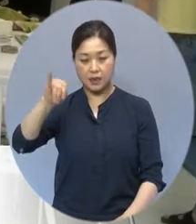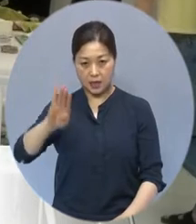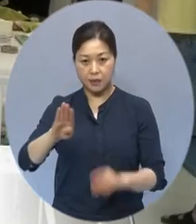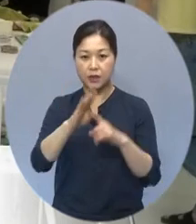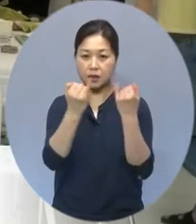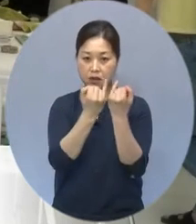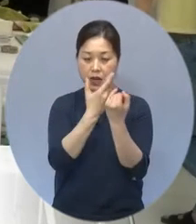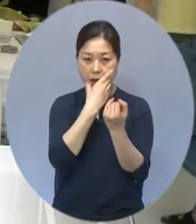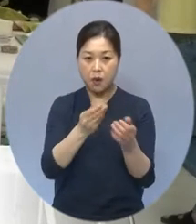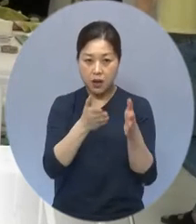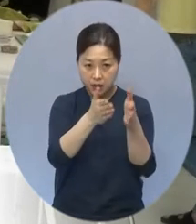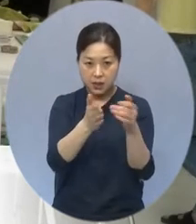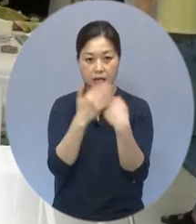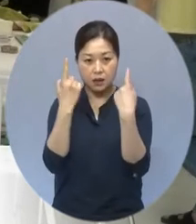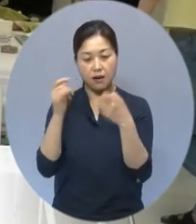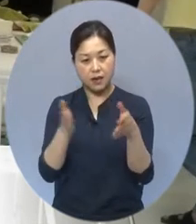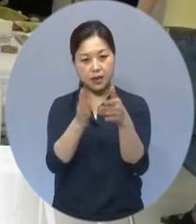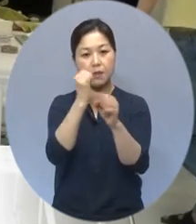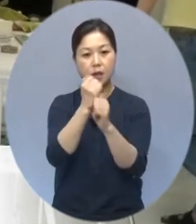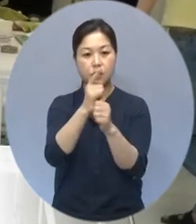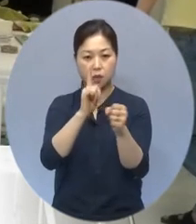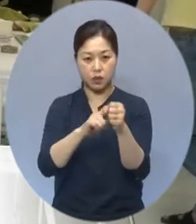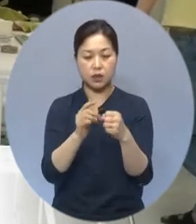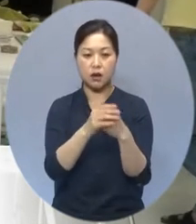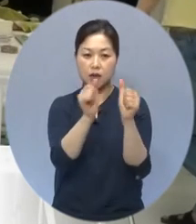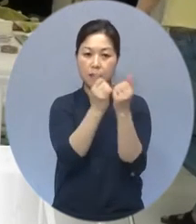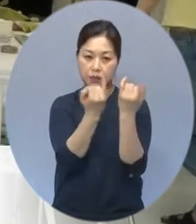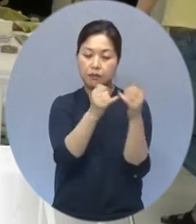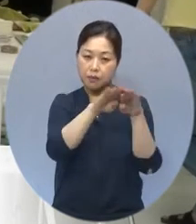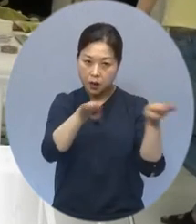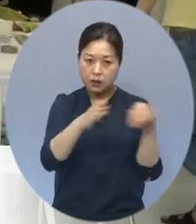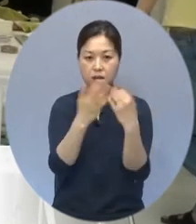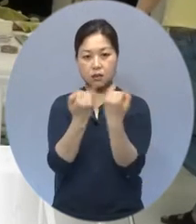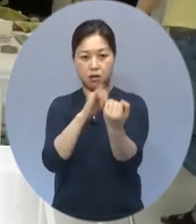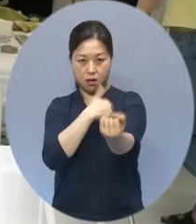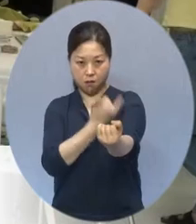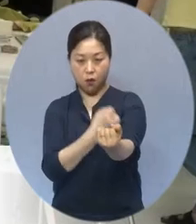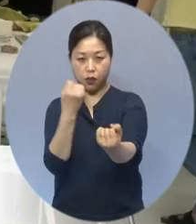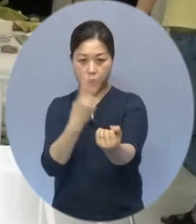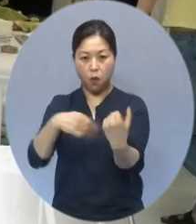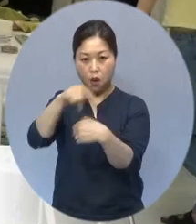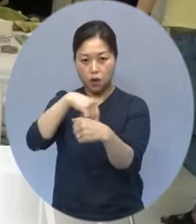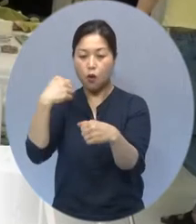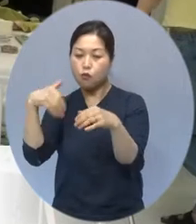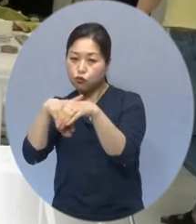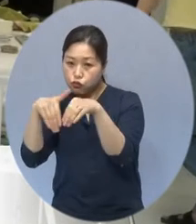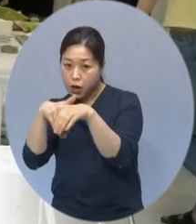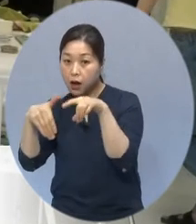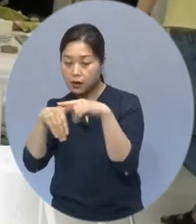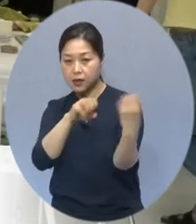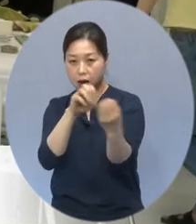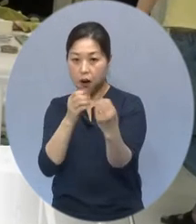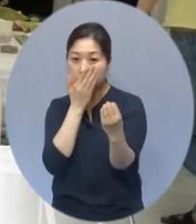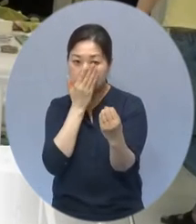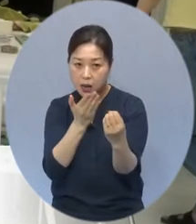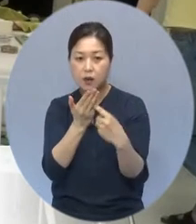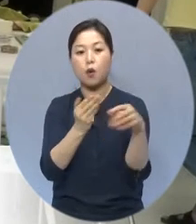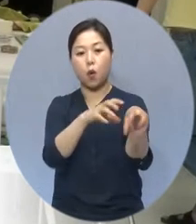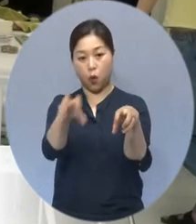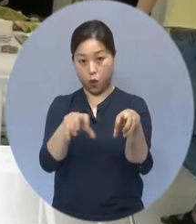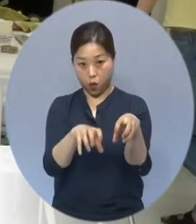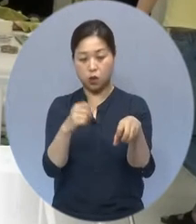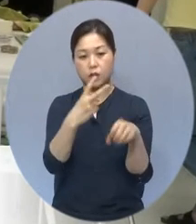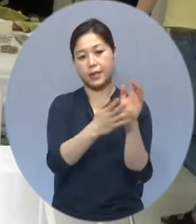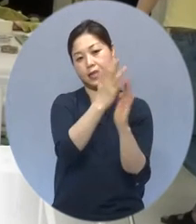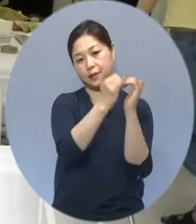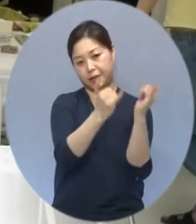여행길을 조성하기 위한 사업입니다. 성평등과 여성인권, 생태, 문화를 이야기하는 그러한 공간,